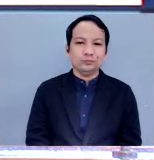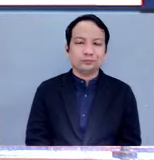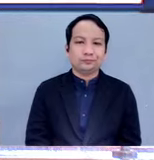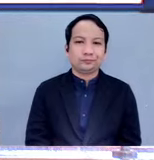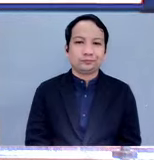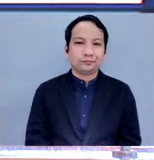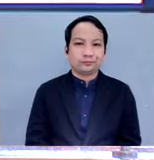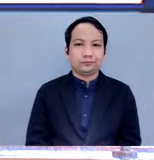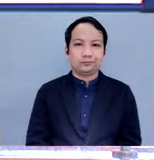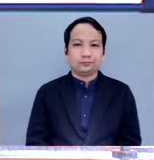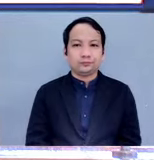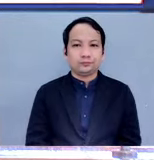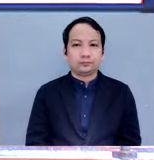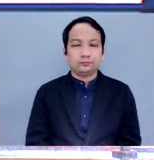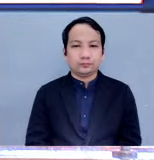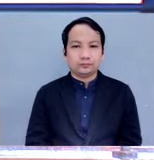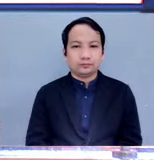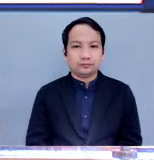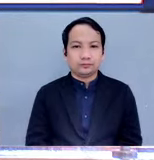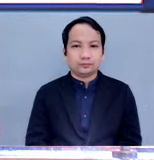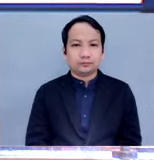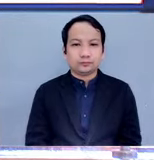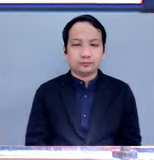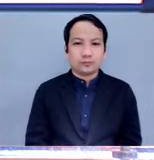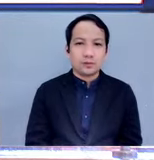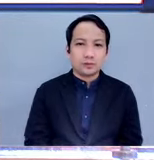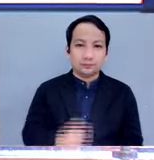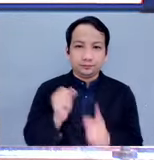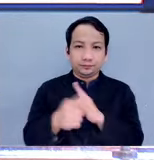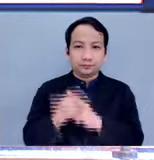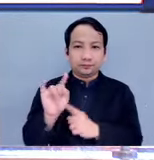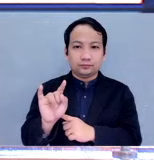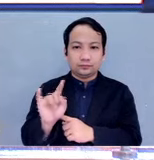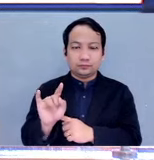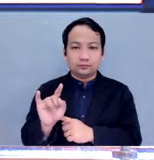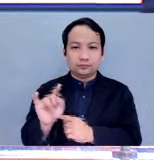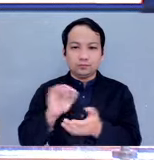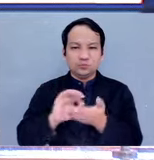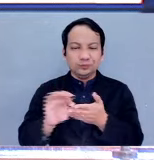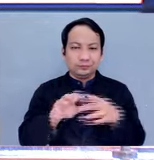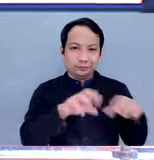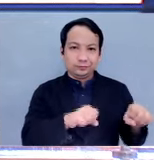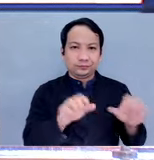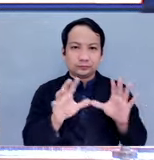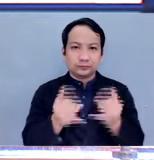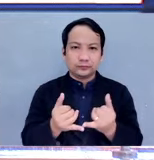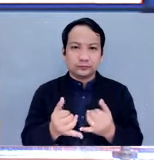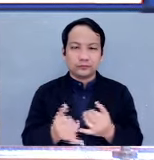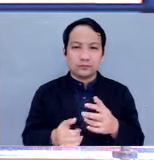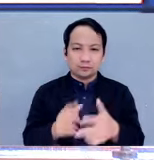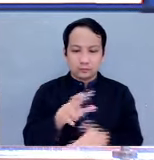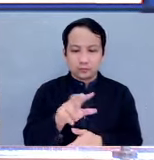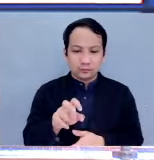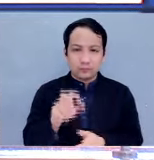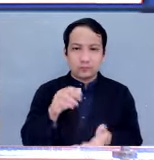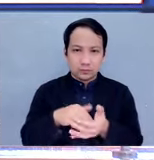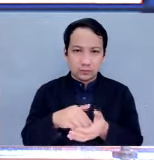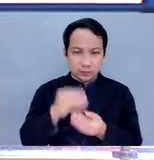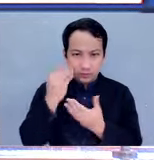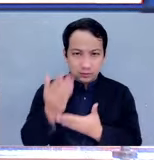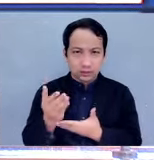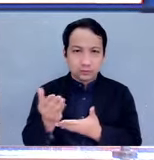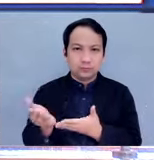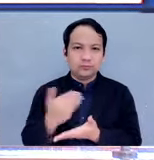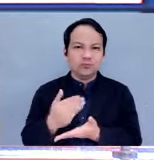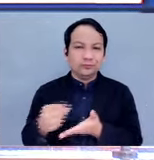inirereklamo ng pang-hostage ng social media account ng pinagtrabahuhan nilang kumpanya. 300,000 piso ang siningil ng mga